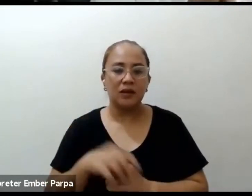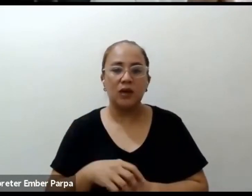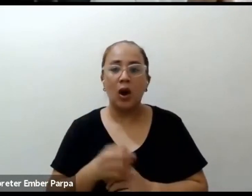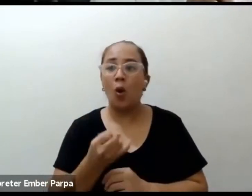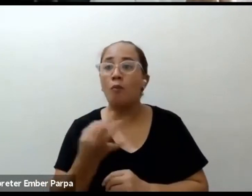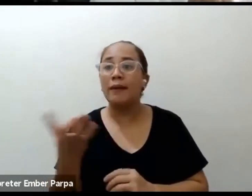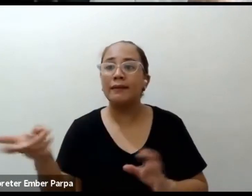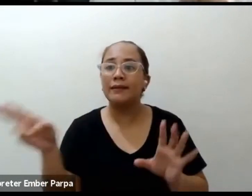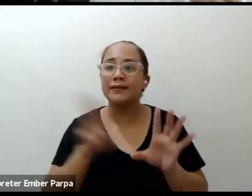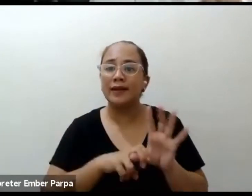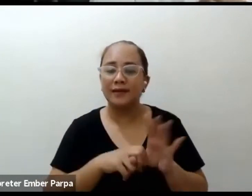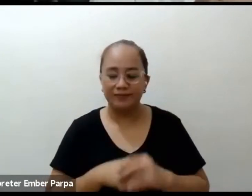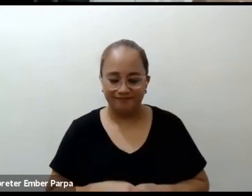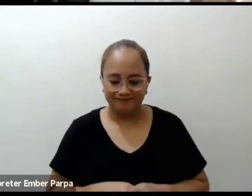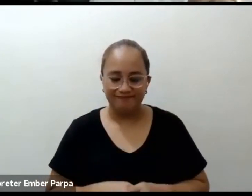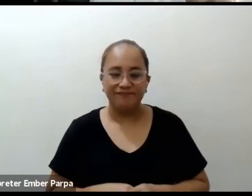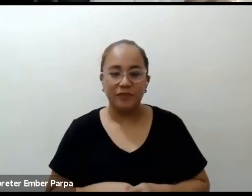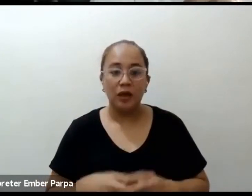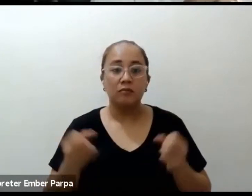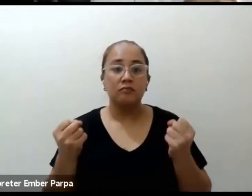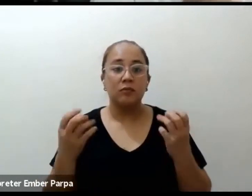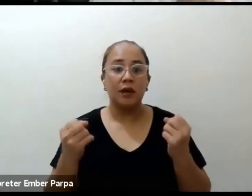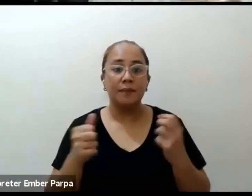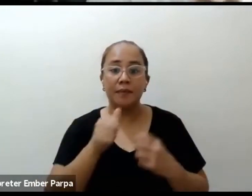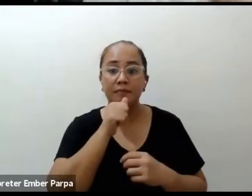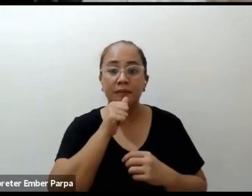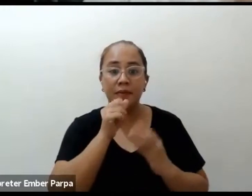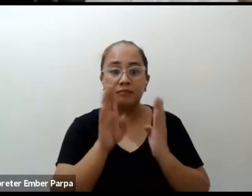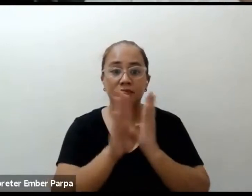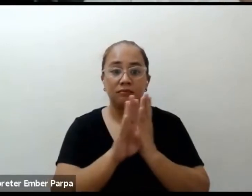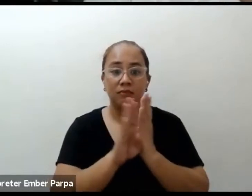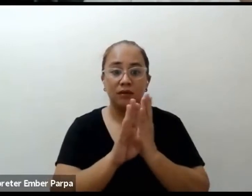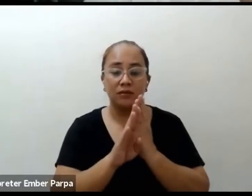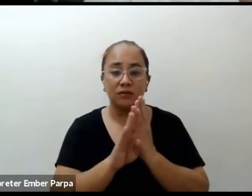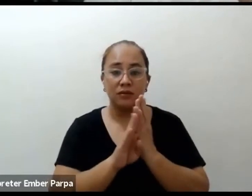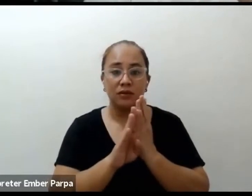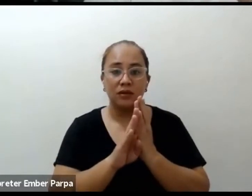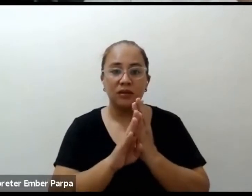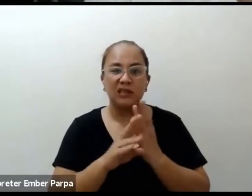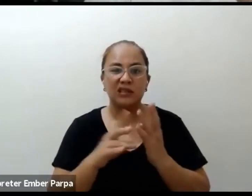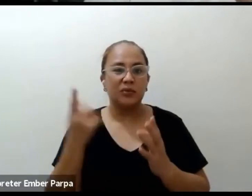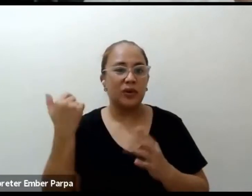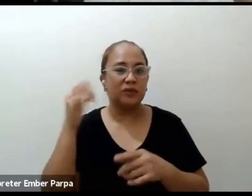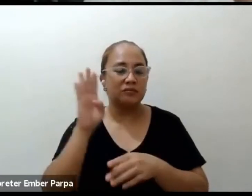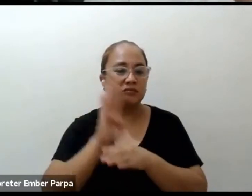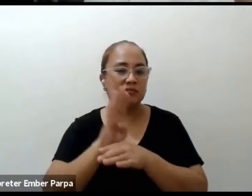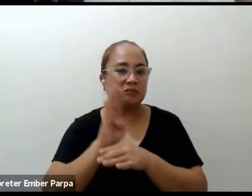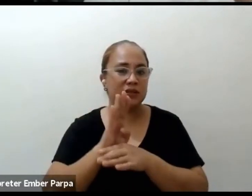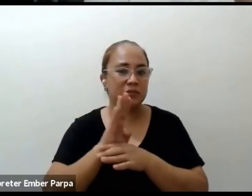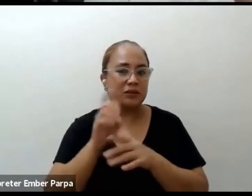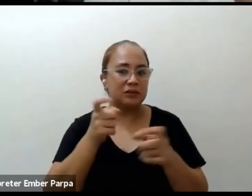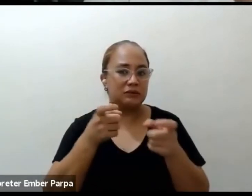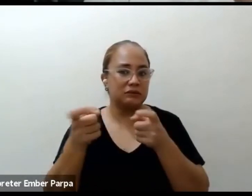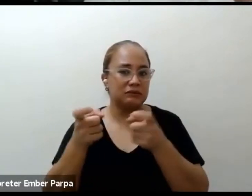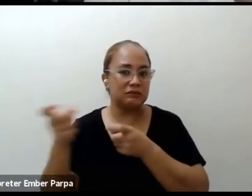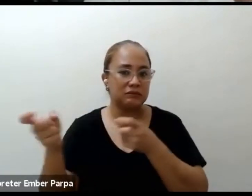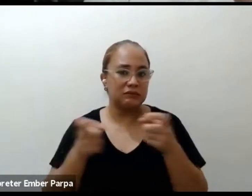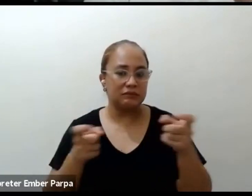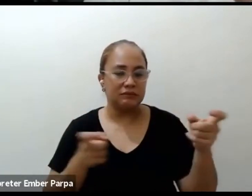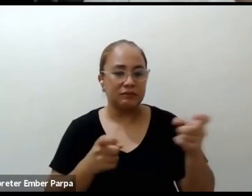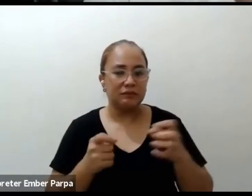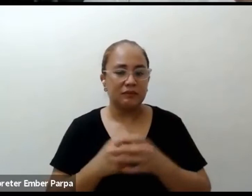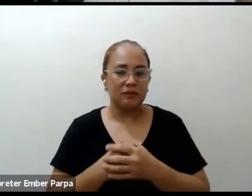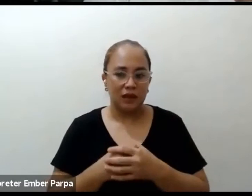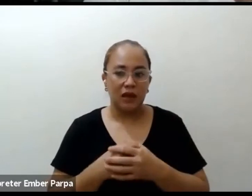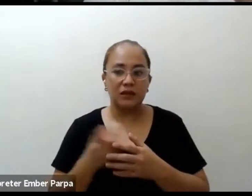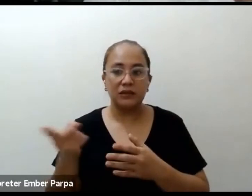eh. Kasi marami sa mga private mga buses na ito, negosyante rin ang nagpapatakbo eh. And unless itong